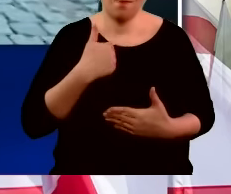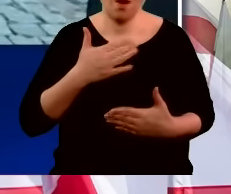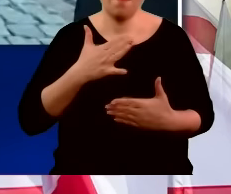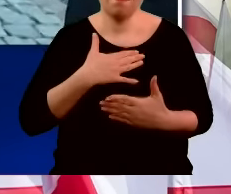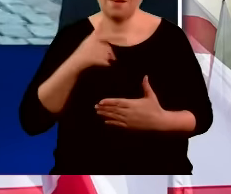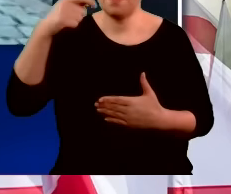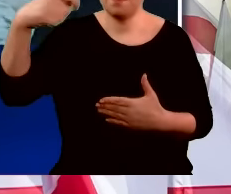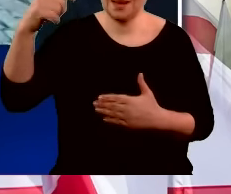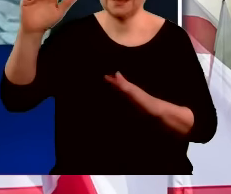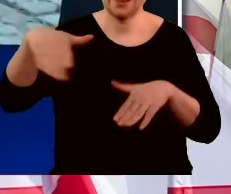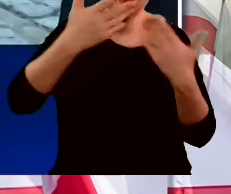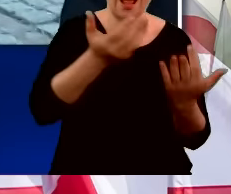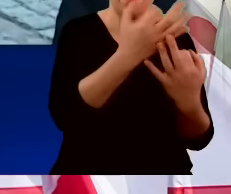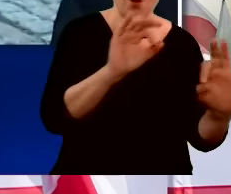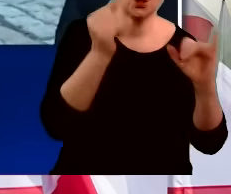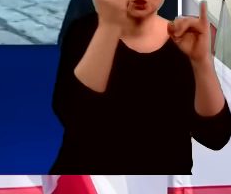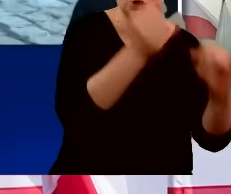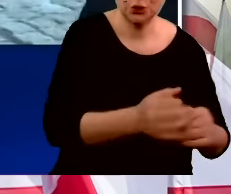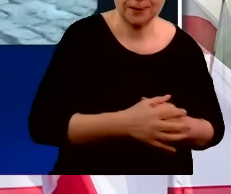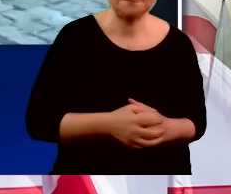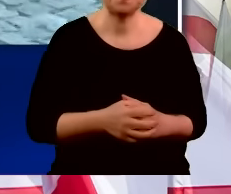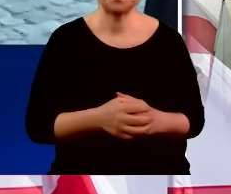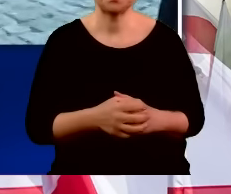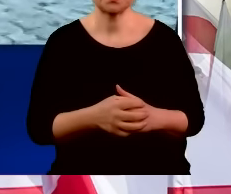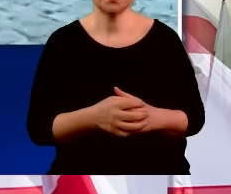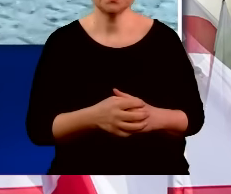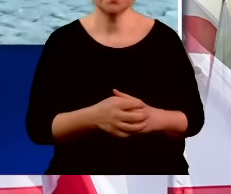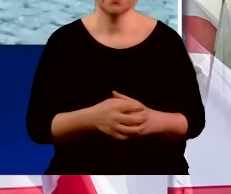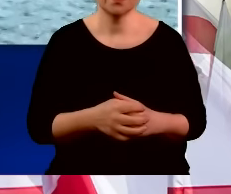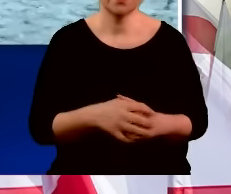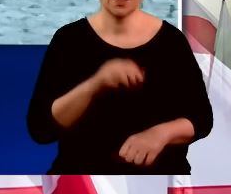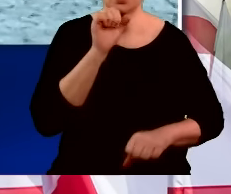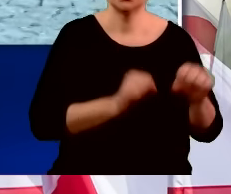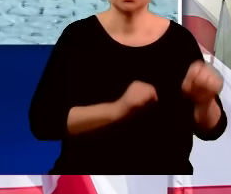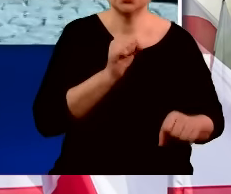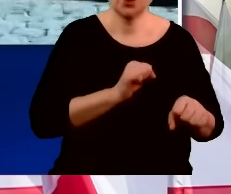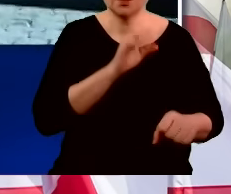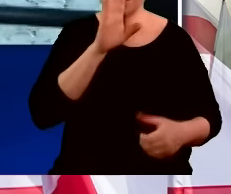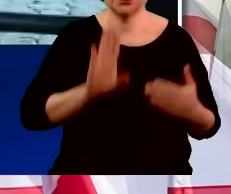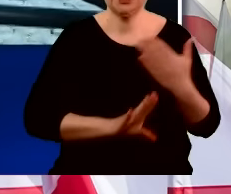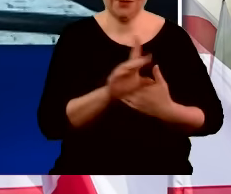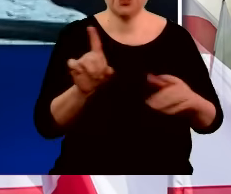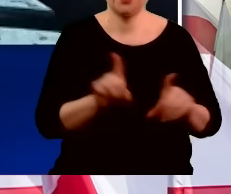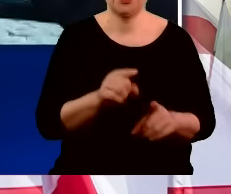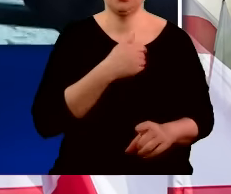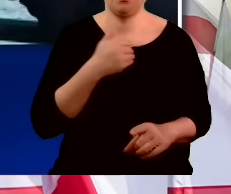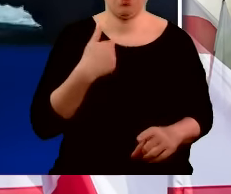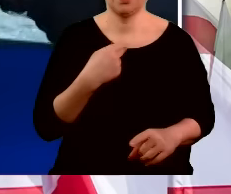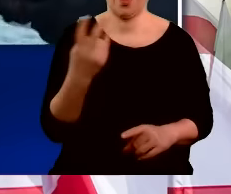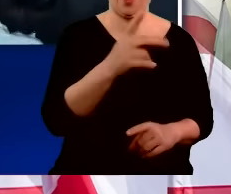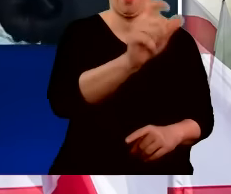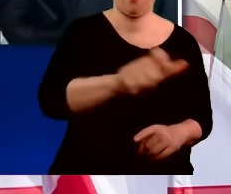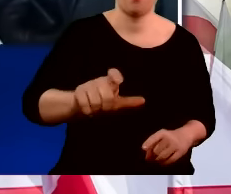prezydenta. Proszę pamiętać, że sądy nie sądzą we własnym imieniu. Sądy sądzą w imieniu Rzeczypospolitej. I co mówią ci dwaj panowie? My mamy